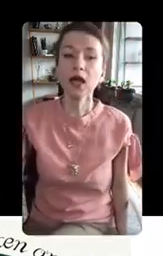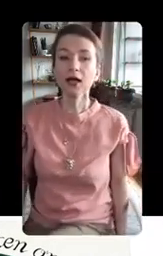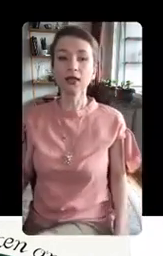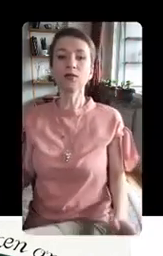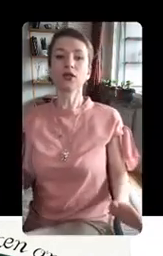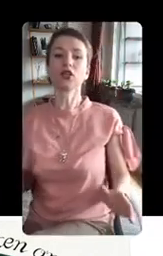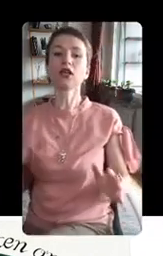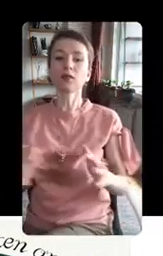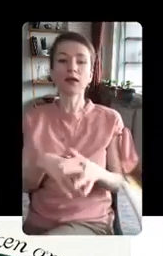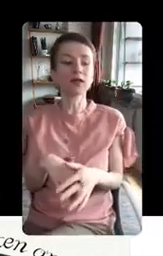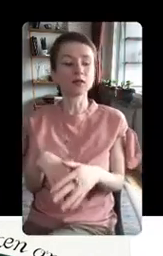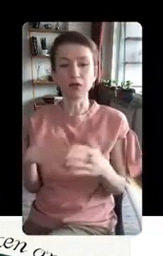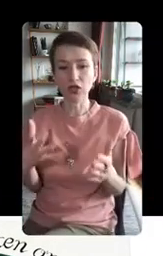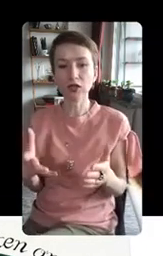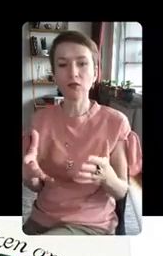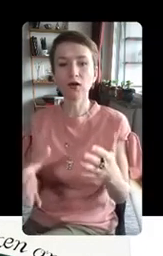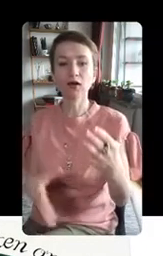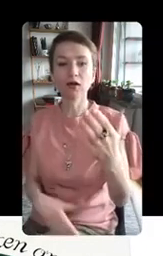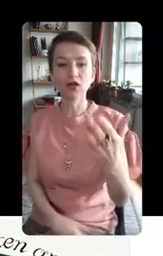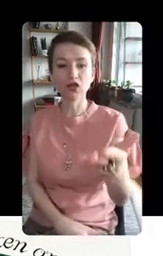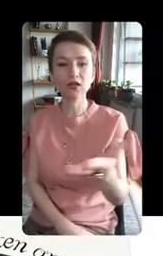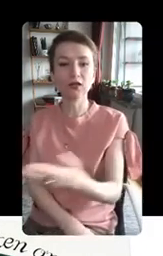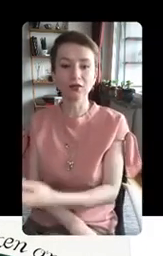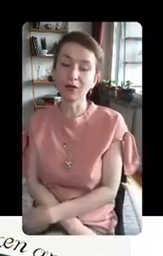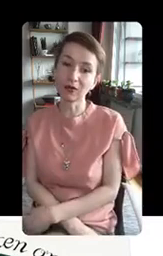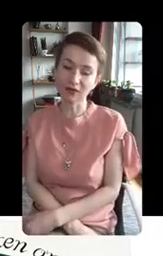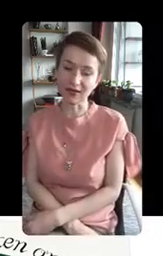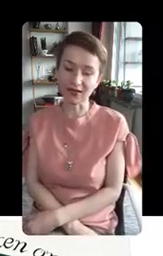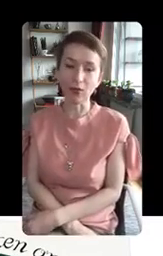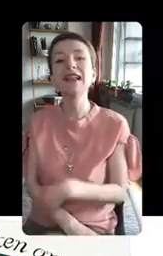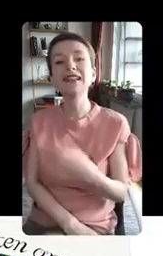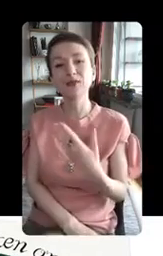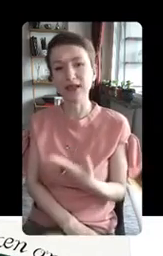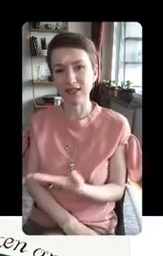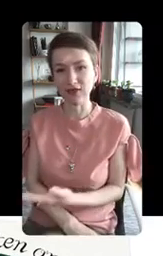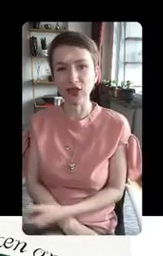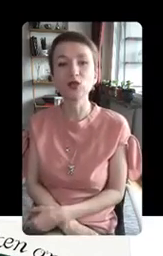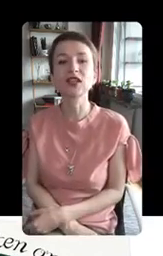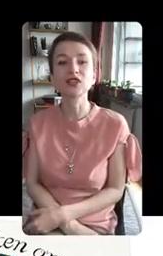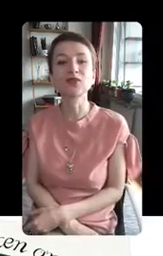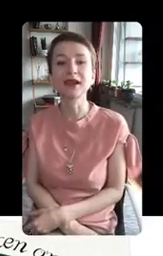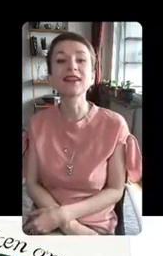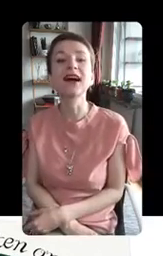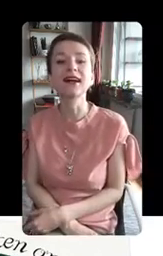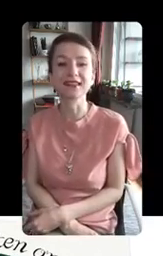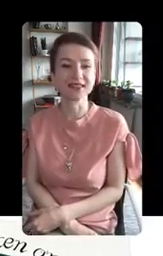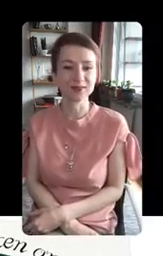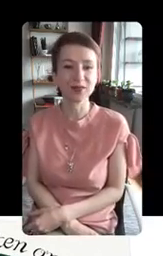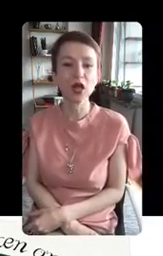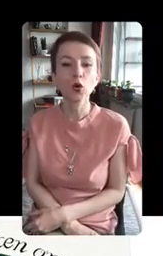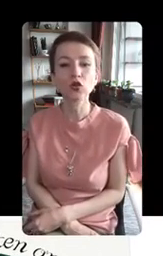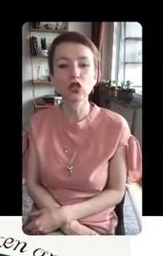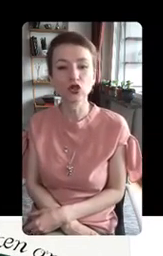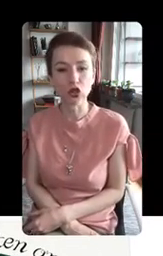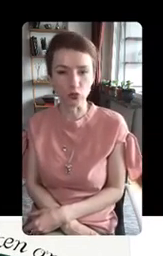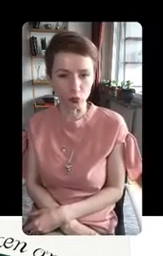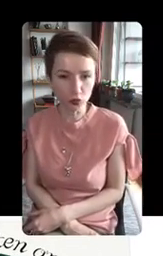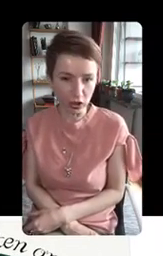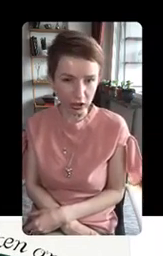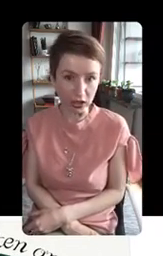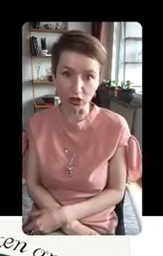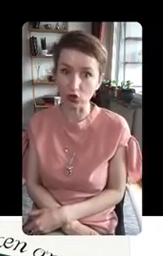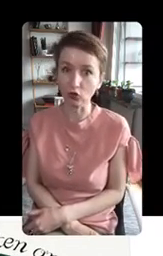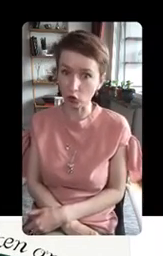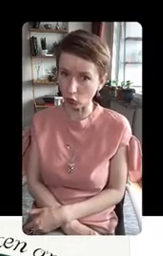замужем. К ним приезжают по каким-то причинам жить два племянника. Эльза Бесков, ее старший брат Ханс. У них еще